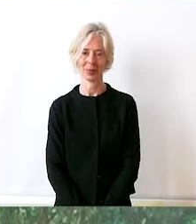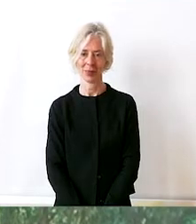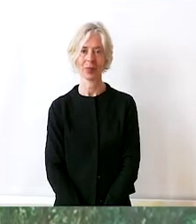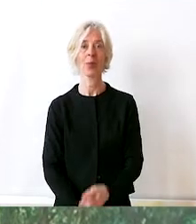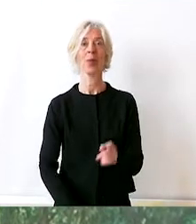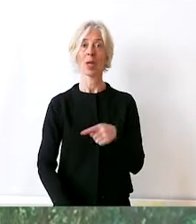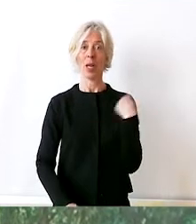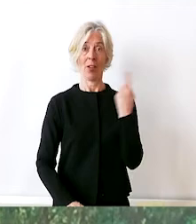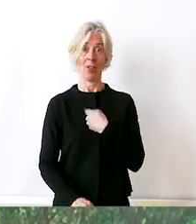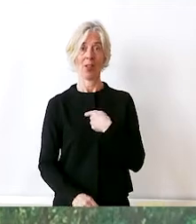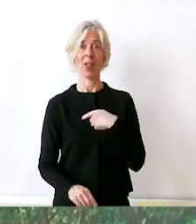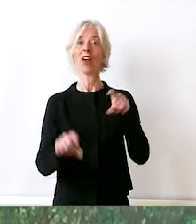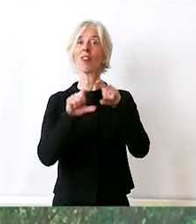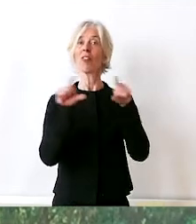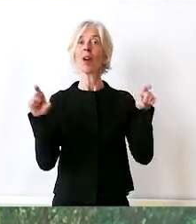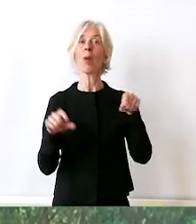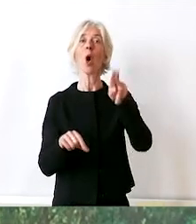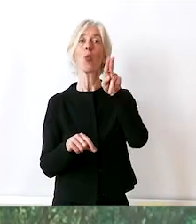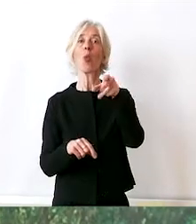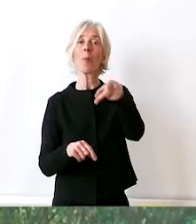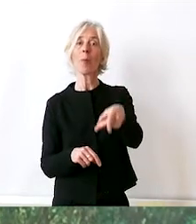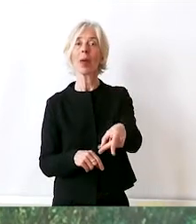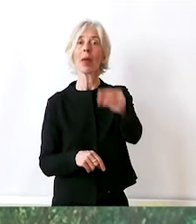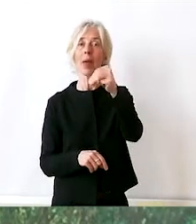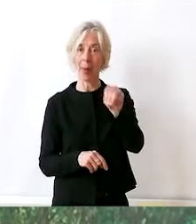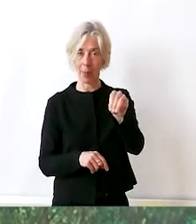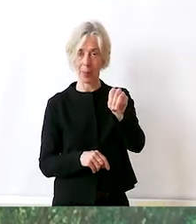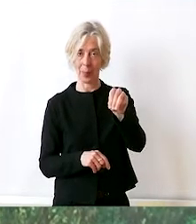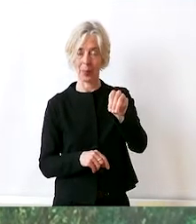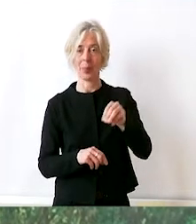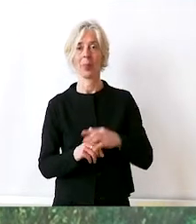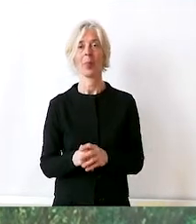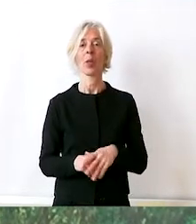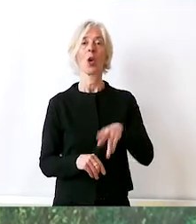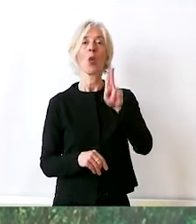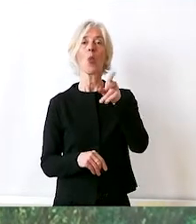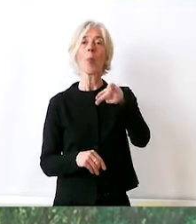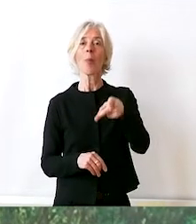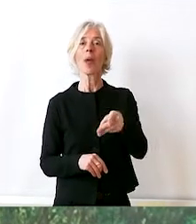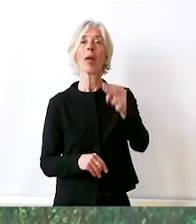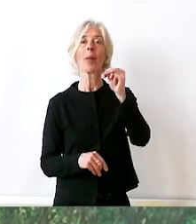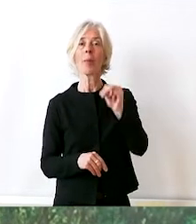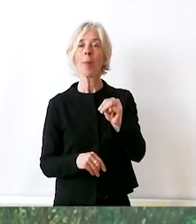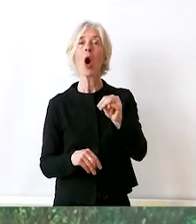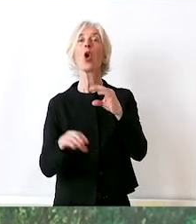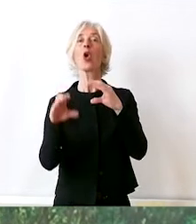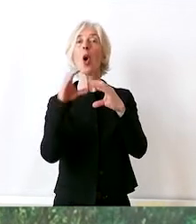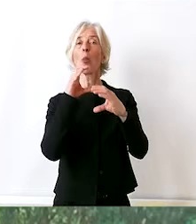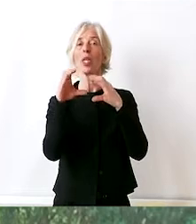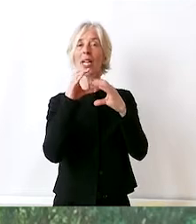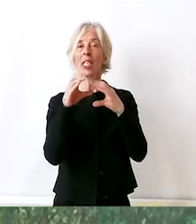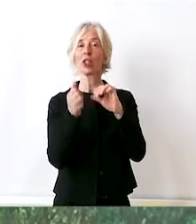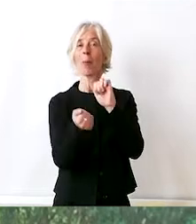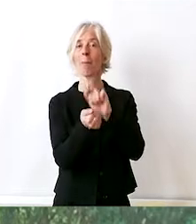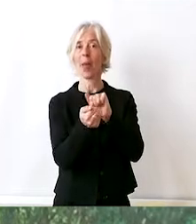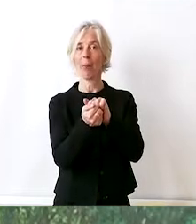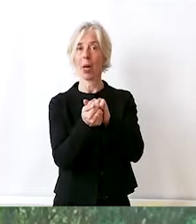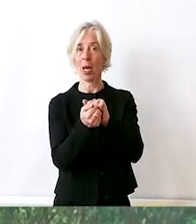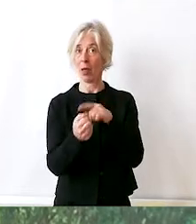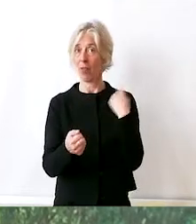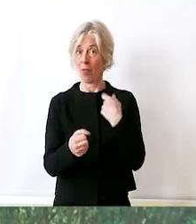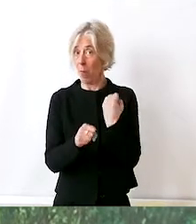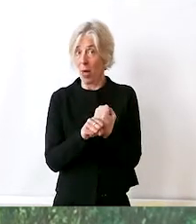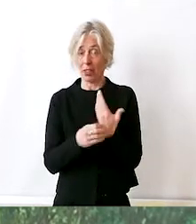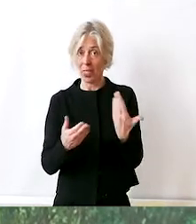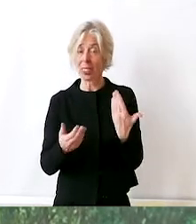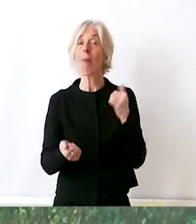Wir sind das Unternehmen UPM Communication Papers. UPM Communication Papers ist der weltweit größte Hersteller von grafischen